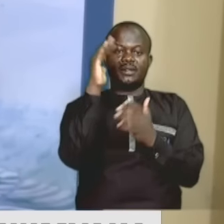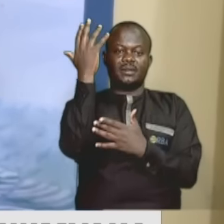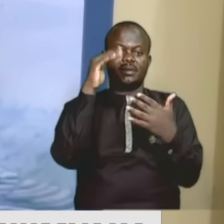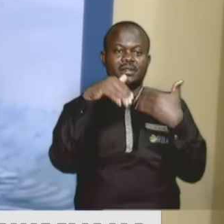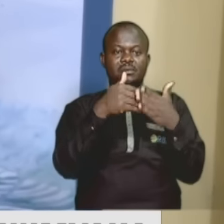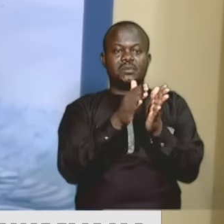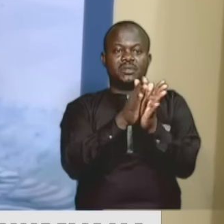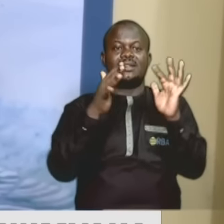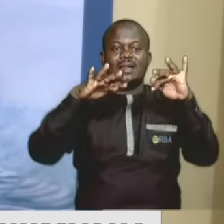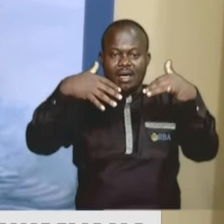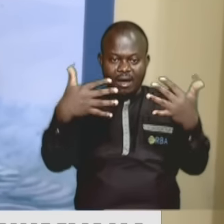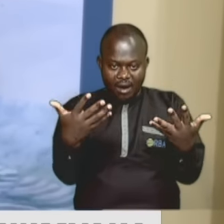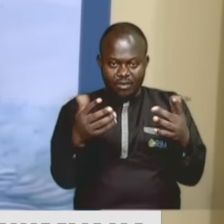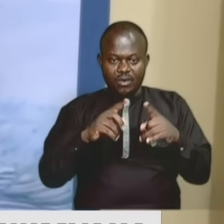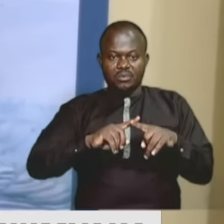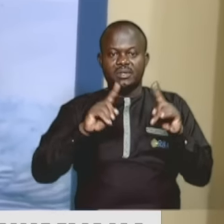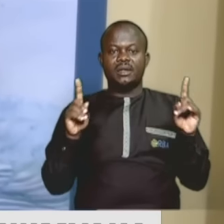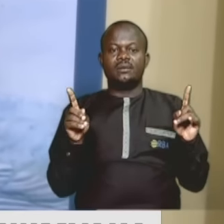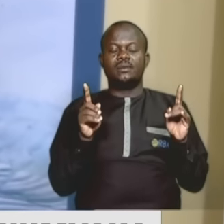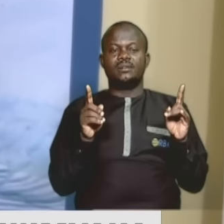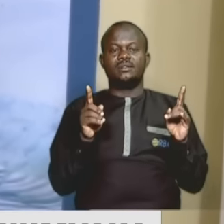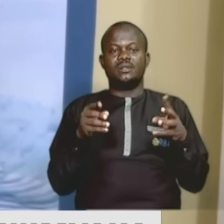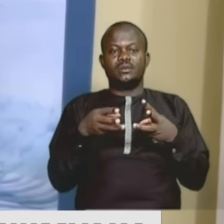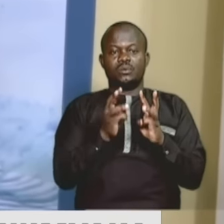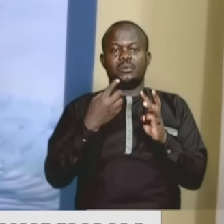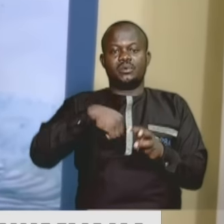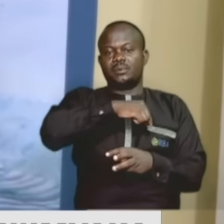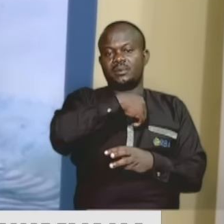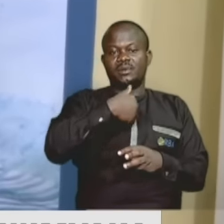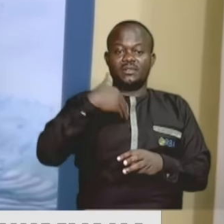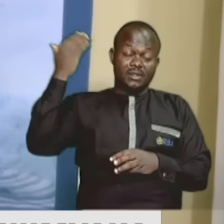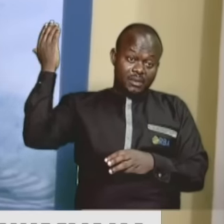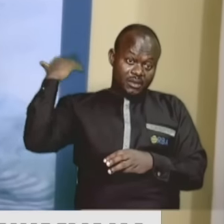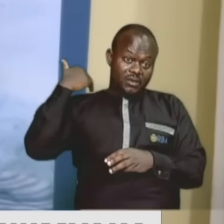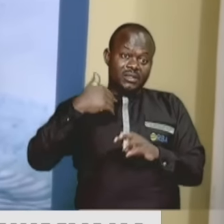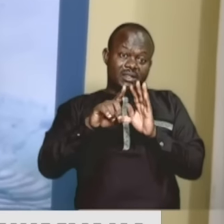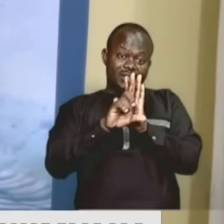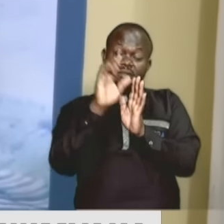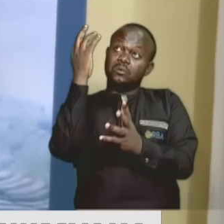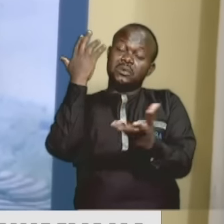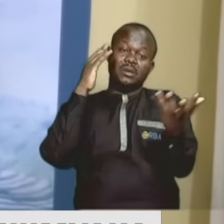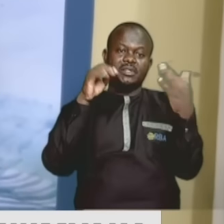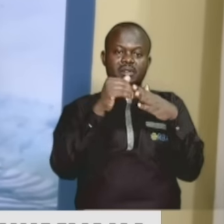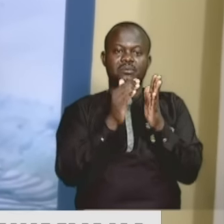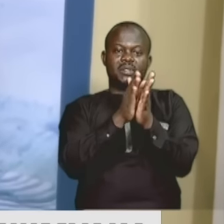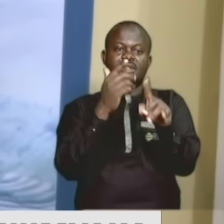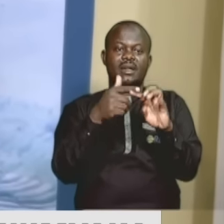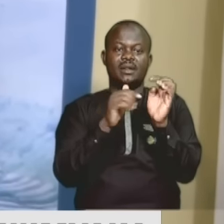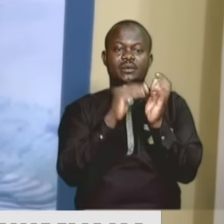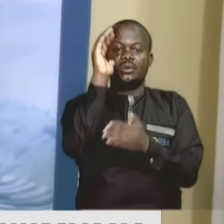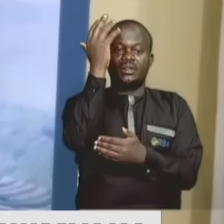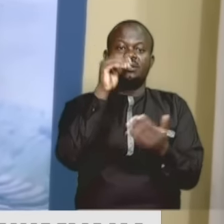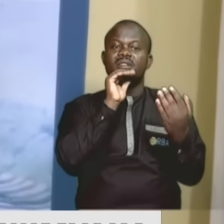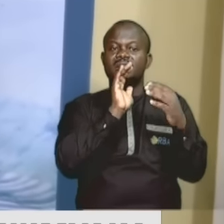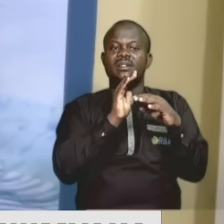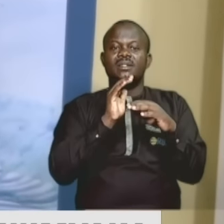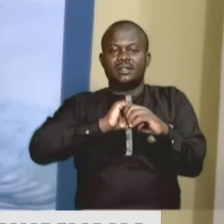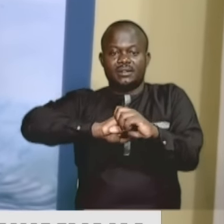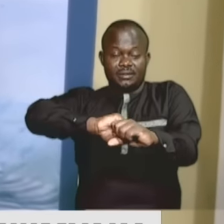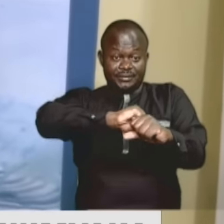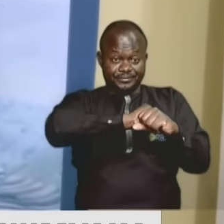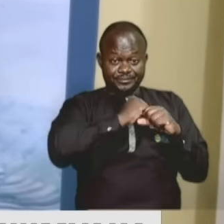bimeze bitandukanye n'uko mbere twari dufite itegeko ry'amashyamba ariko igiti kitari kirengewe